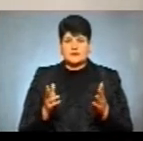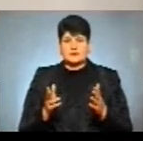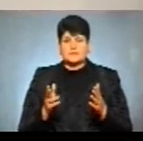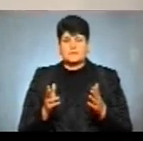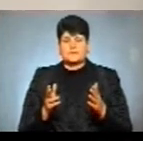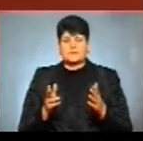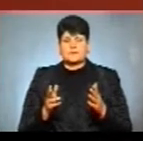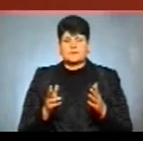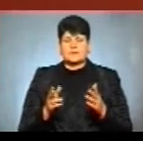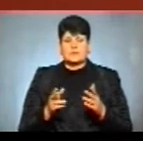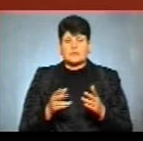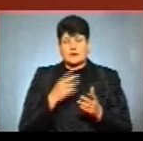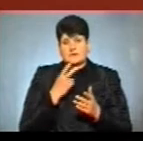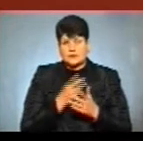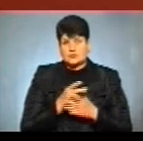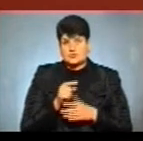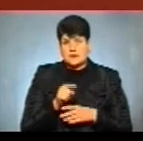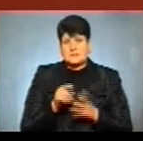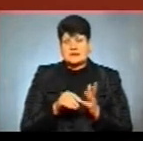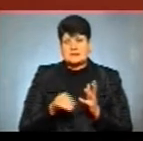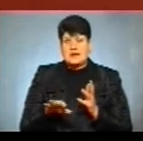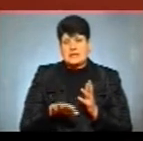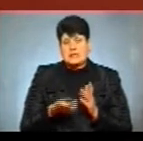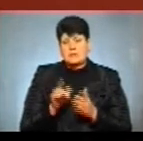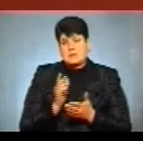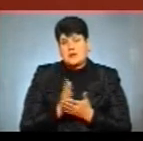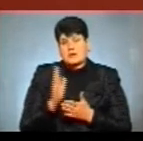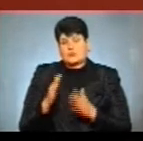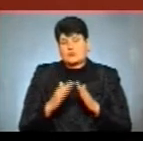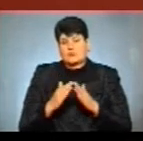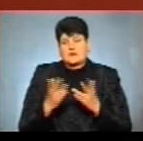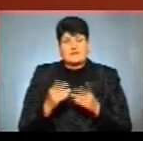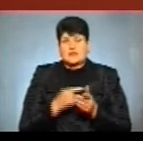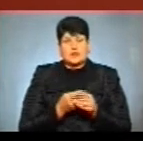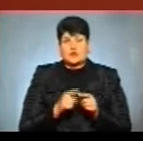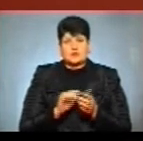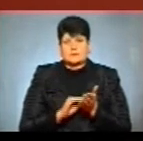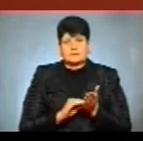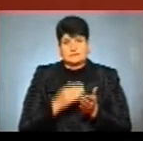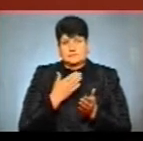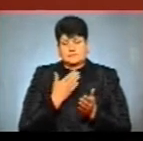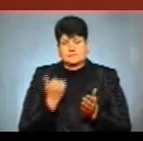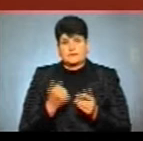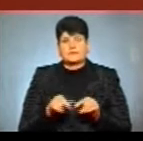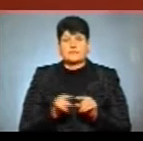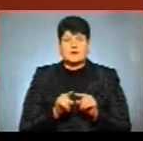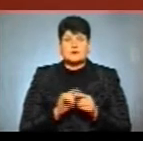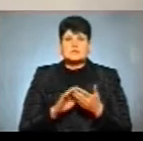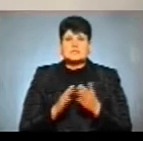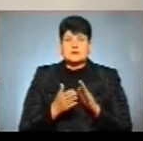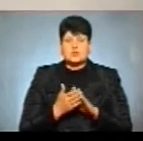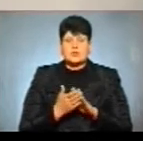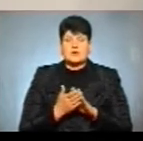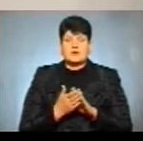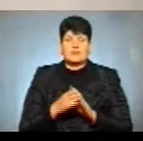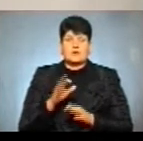експлуатацію. Хоча, ну, очевидно, що там на земельній ділянці має бути якась нерухомість, але він цього не декларує. Така сама ситуація